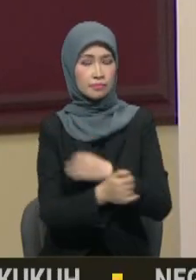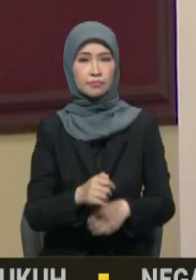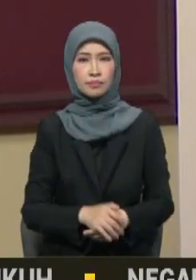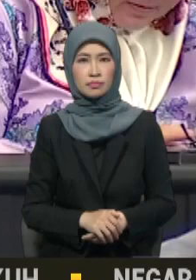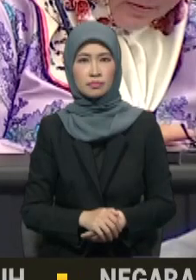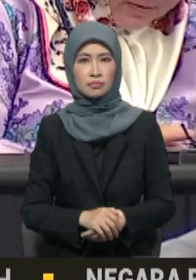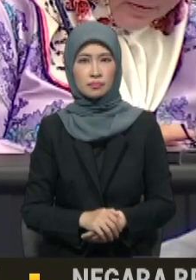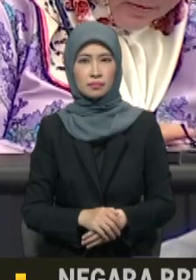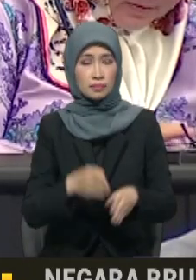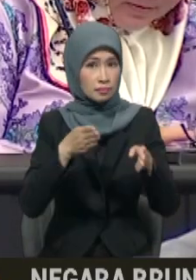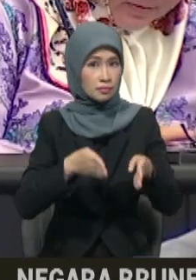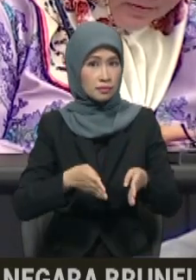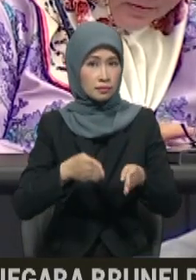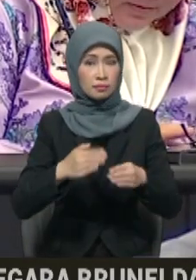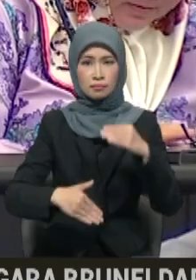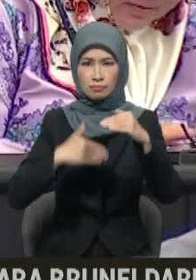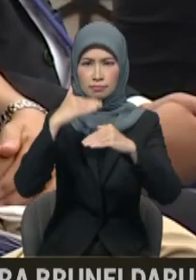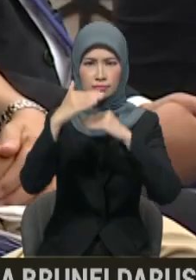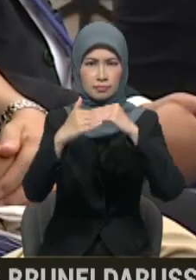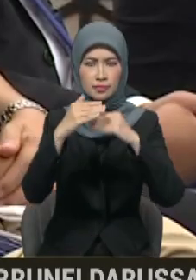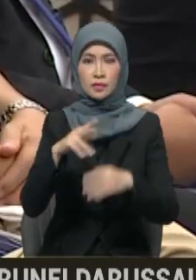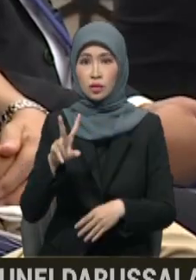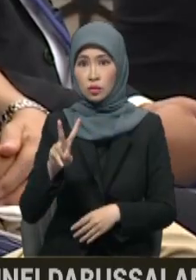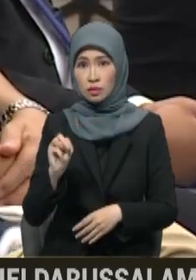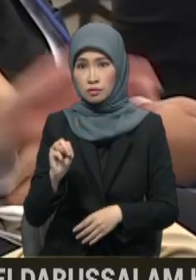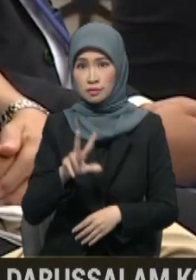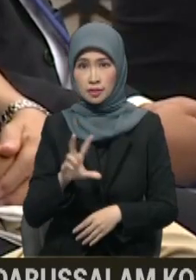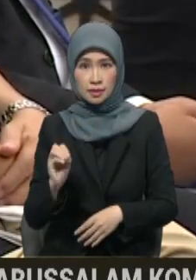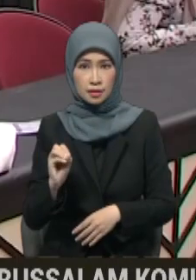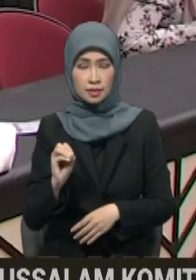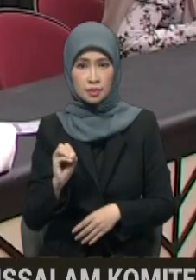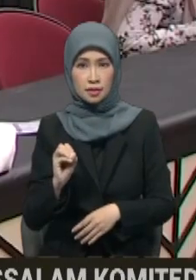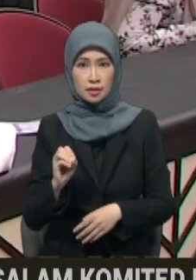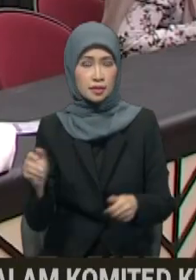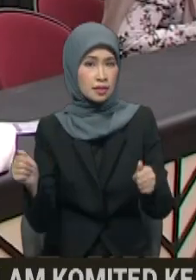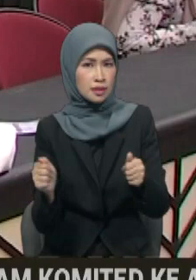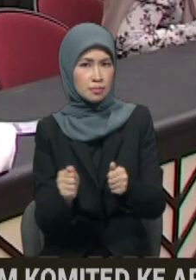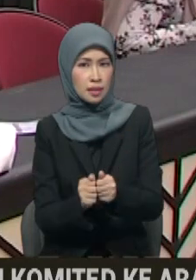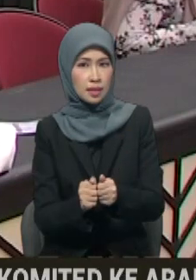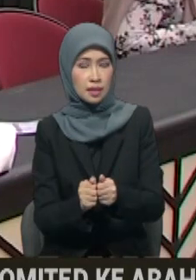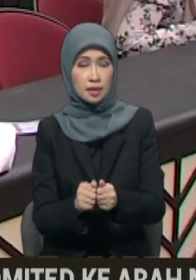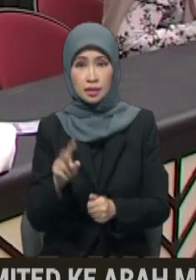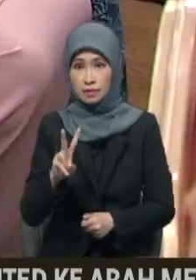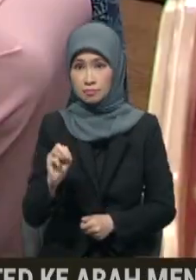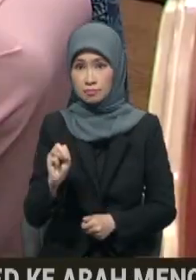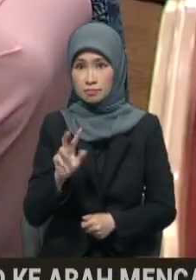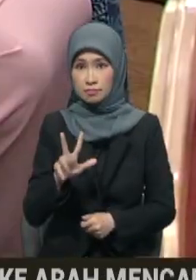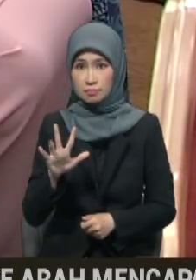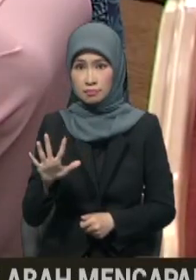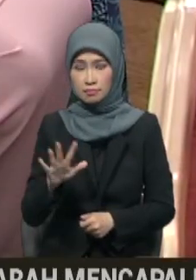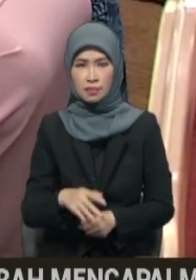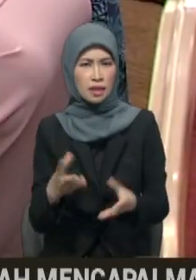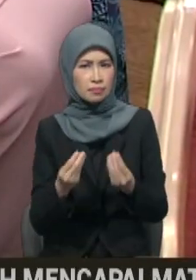pembangunan mampan menjelang 2030 yang diselaraskan dengan wawasan 2035 kepelbagaian